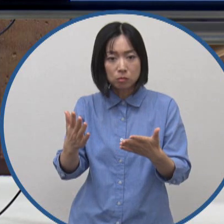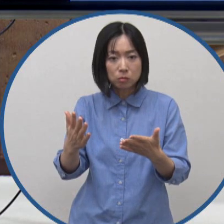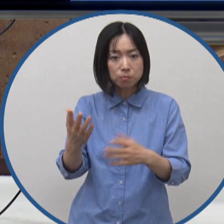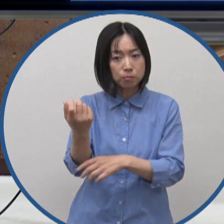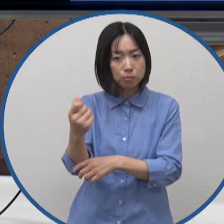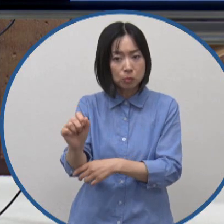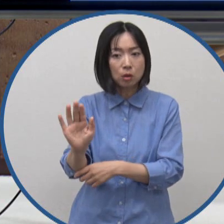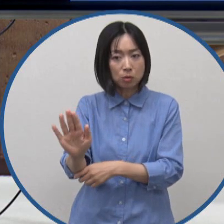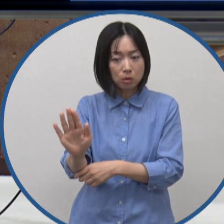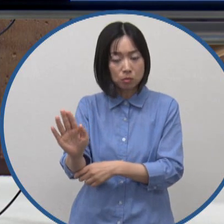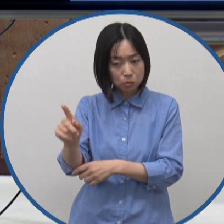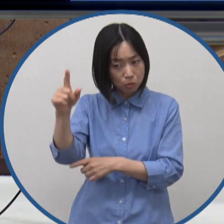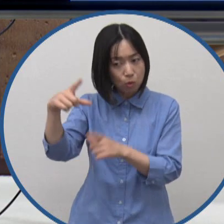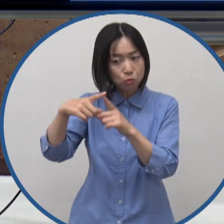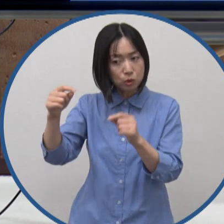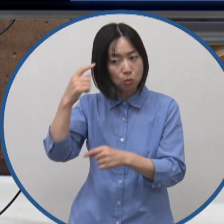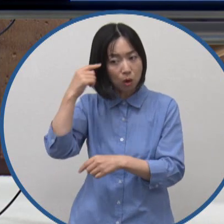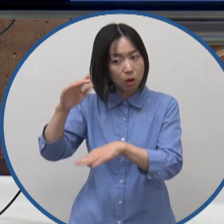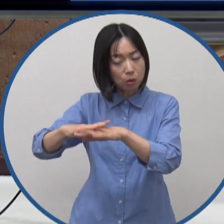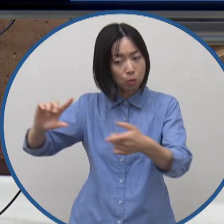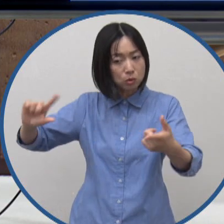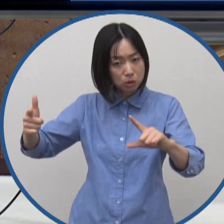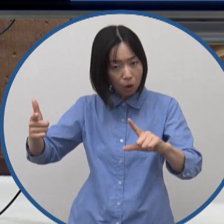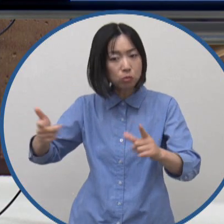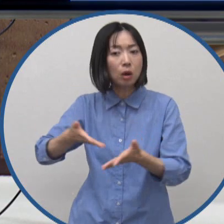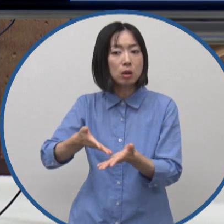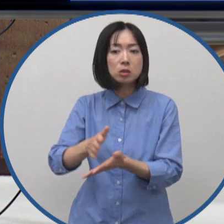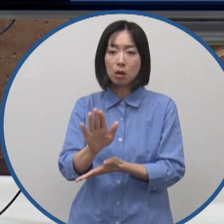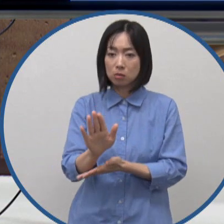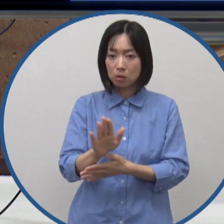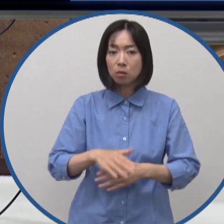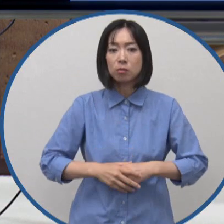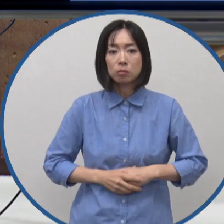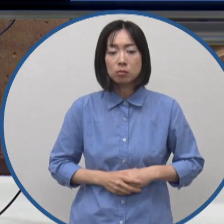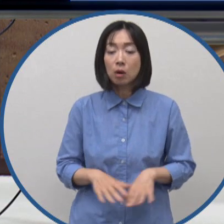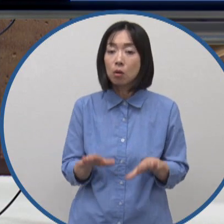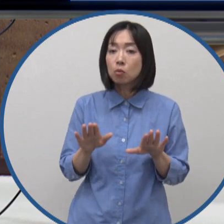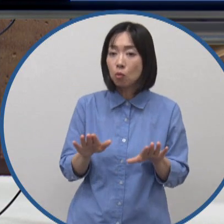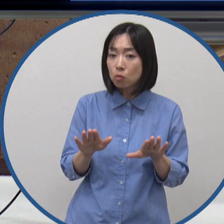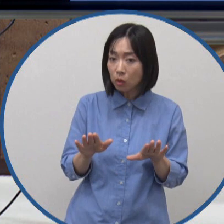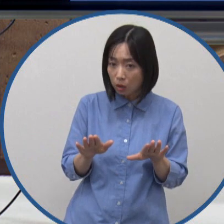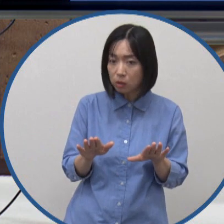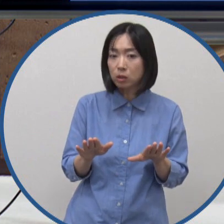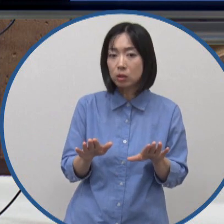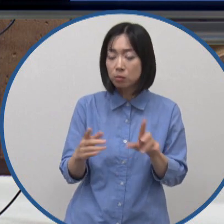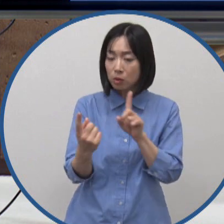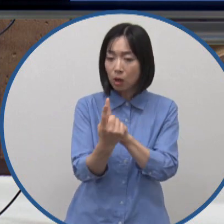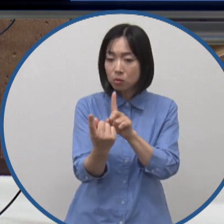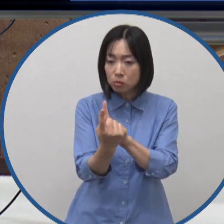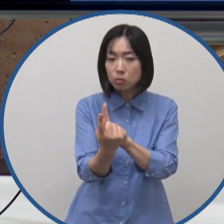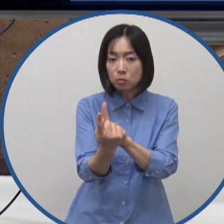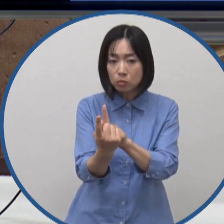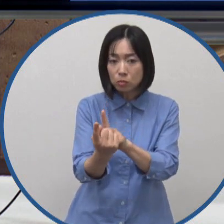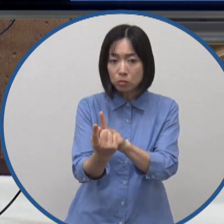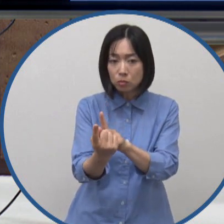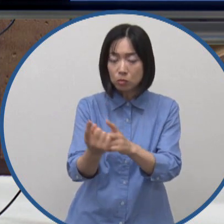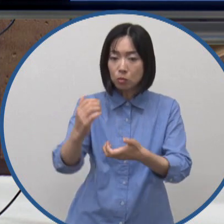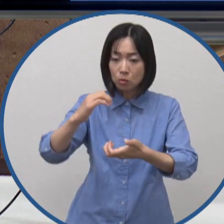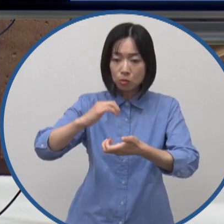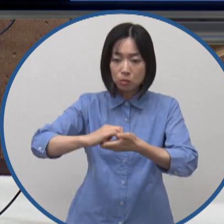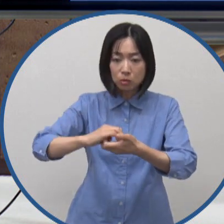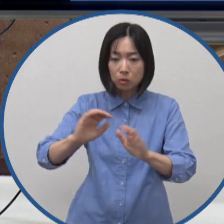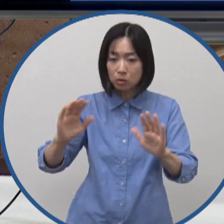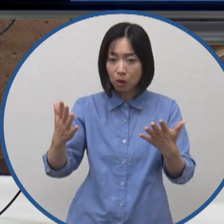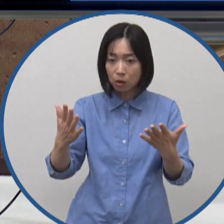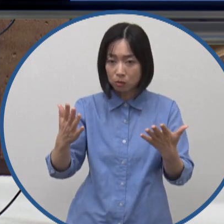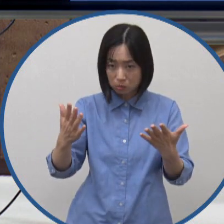埋めがたい溝があるというお話がありましたけれども、今回その外れたというか対象にならなかったこと